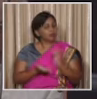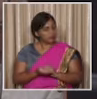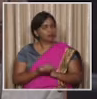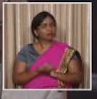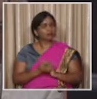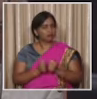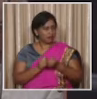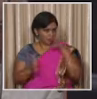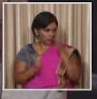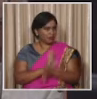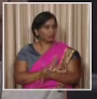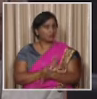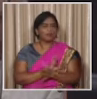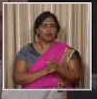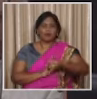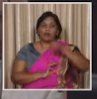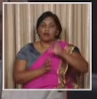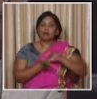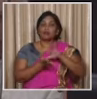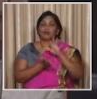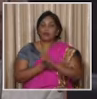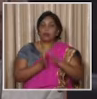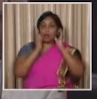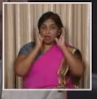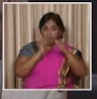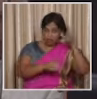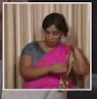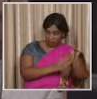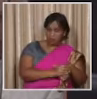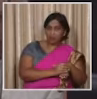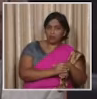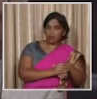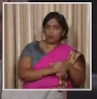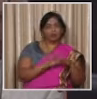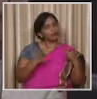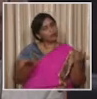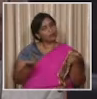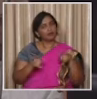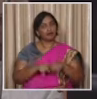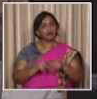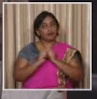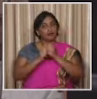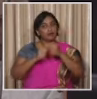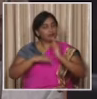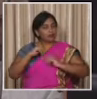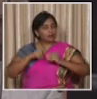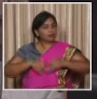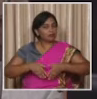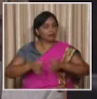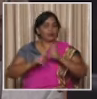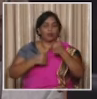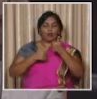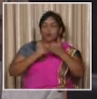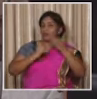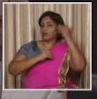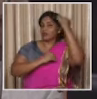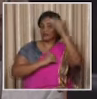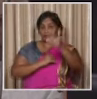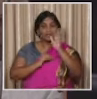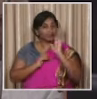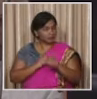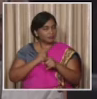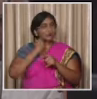ඇද දමනවද? තීරණය කරන්න අපායට යලි ඇද වැටෙනවද? නැතිනම් මේ මාර්ගයේ පරාදීසිය කරා ගමන්